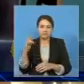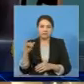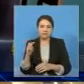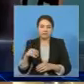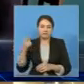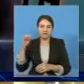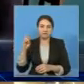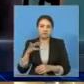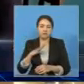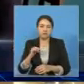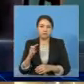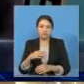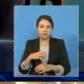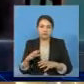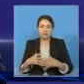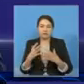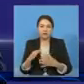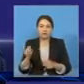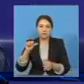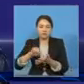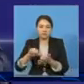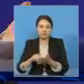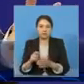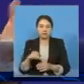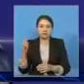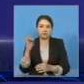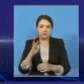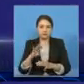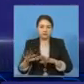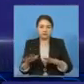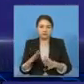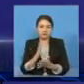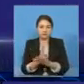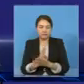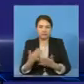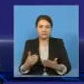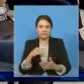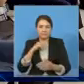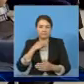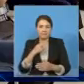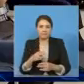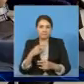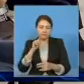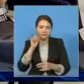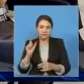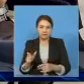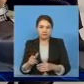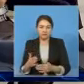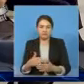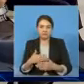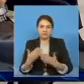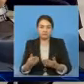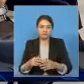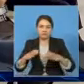из Афганистана и Чернобыльской катастрофы, и участники тех исторических событий являются настоящими примерами для подражания у молодежи и передают